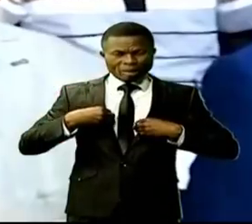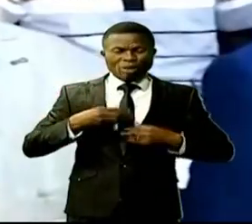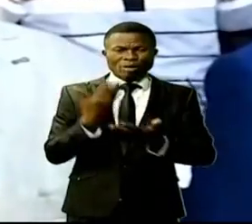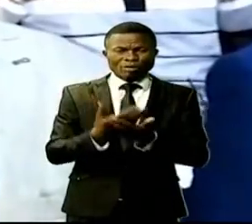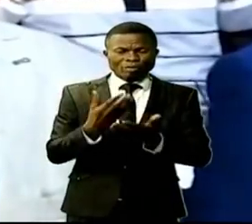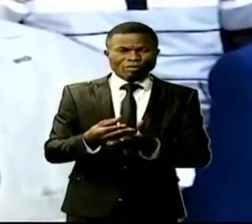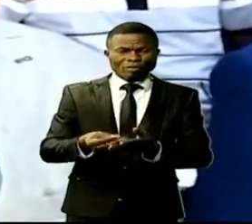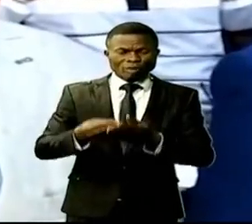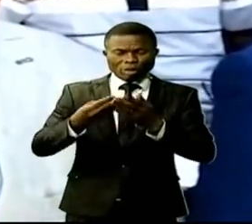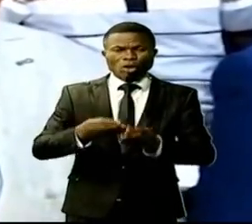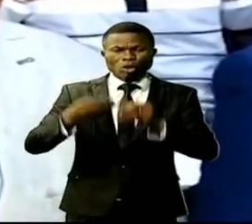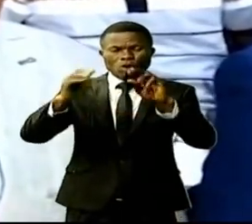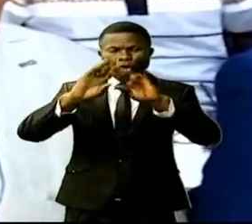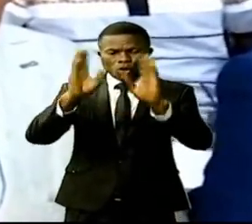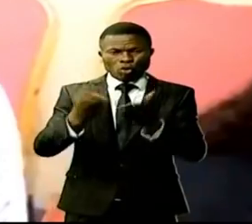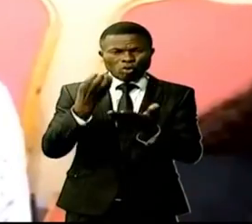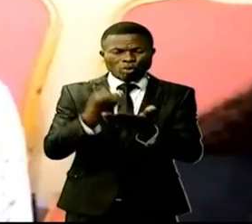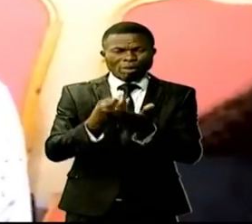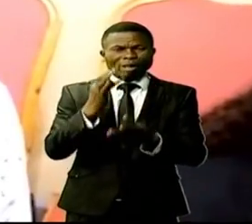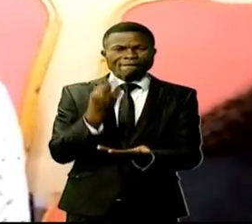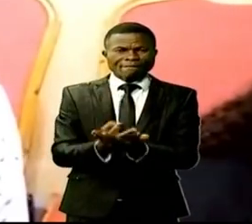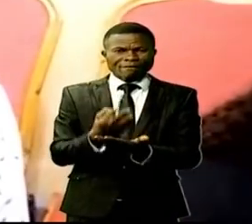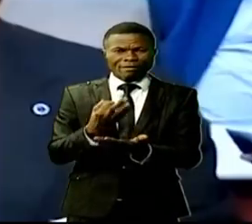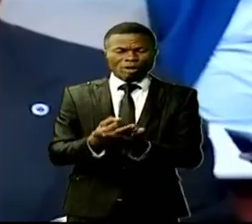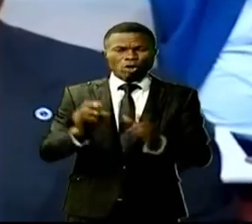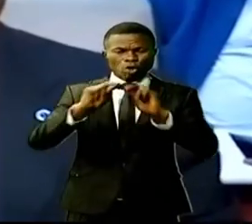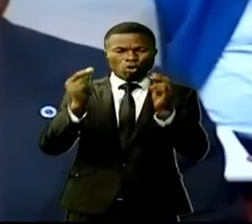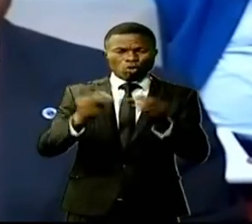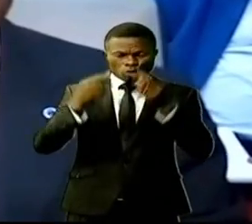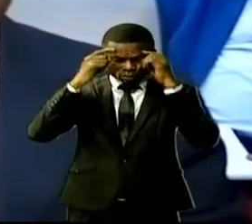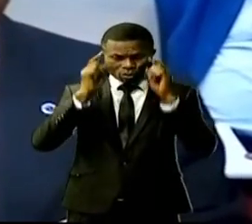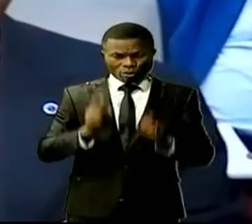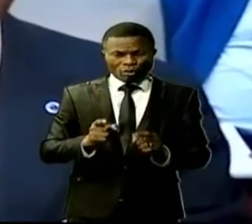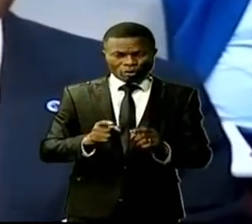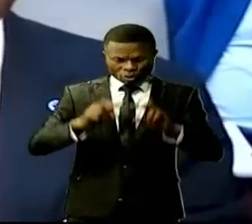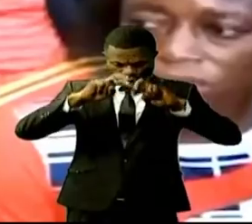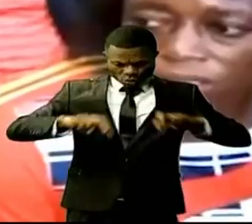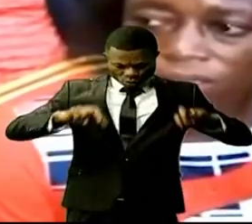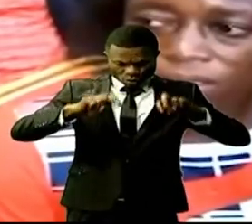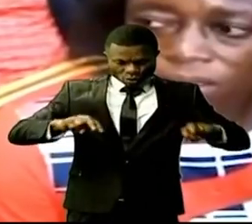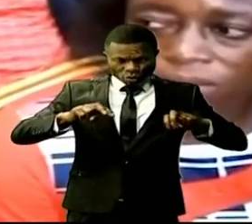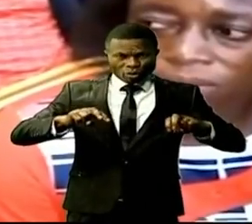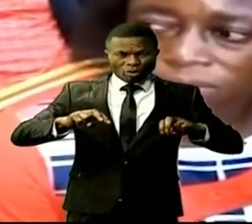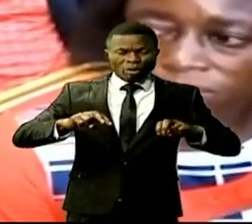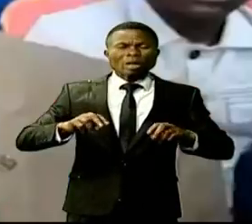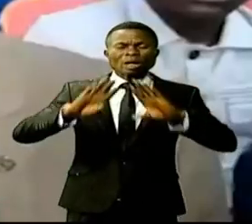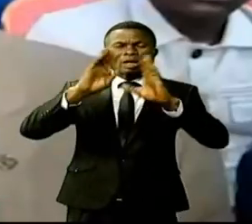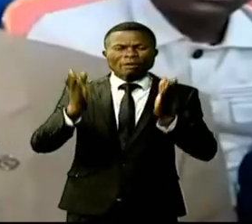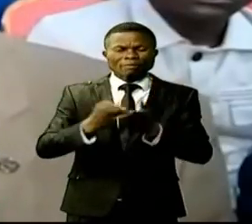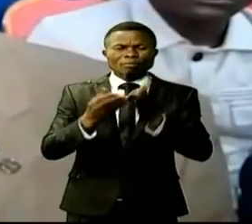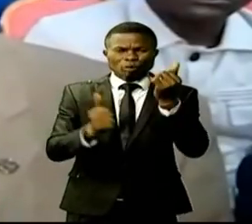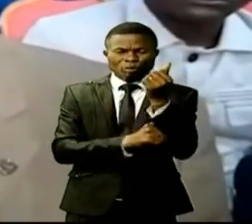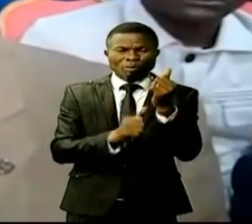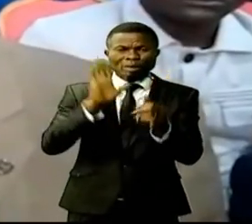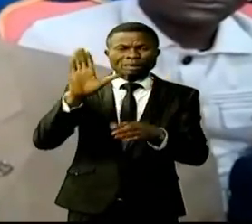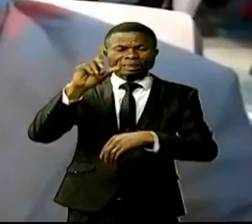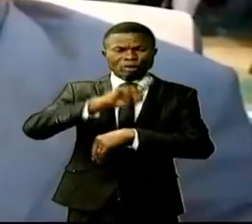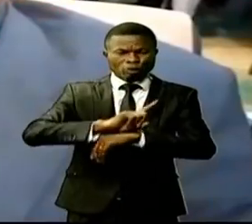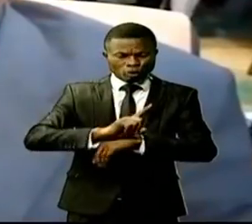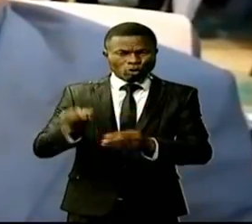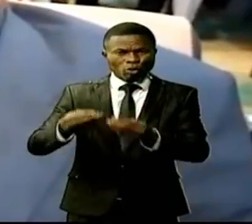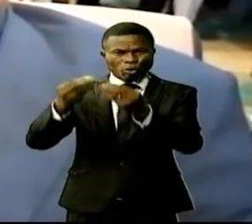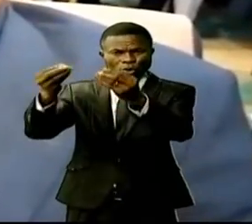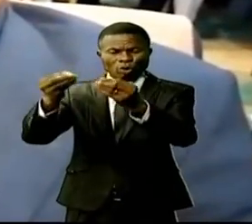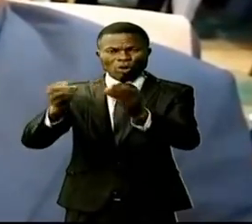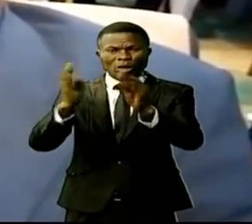versé à la commission économique et financière de l'organe délibérant pour toilettage et ses animateurs n'ont que 5 jours pour les déposer à